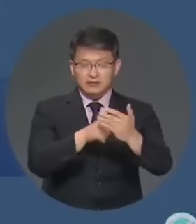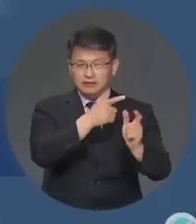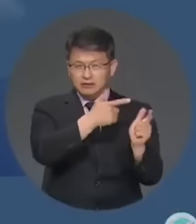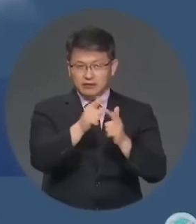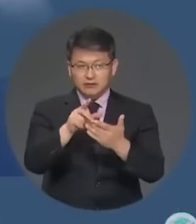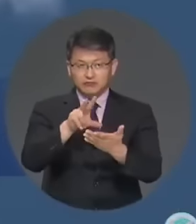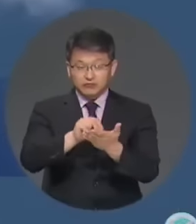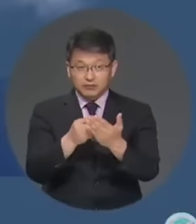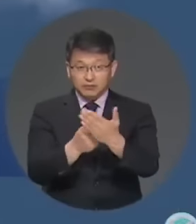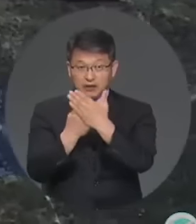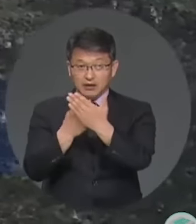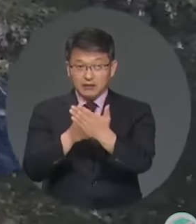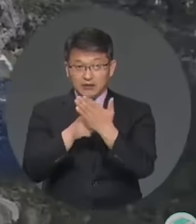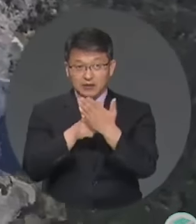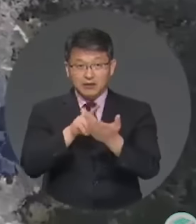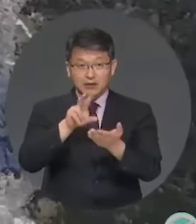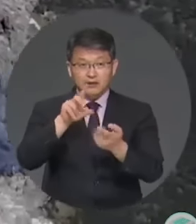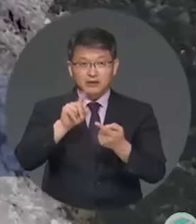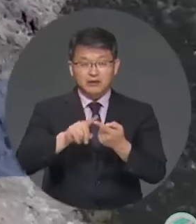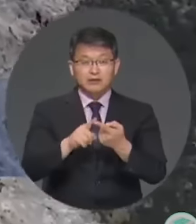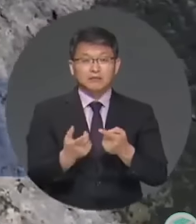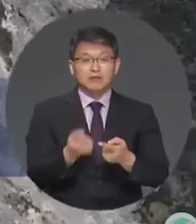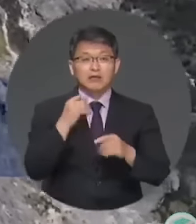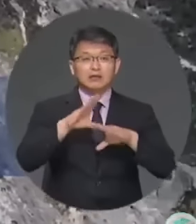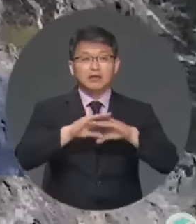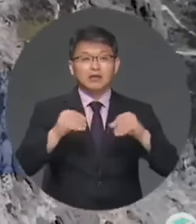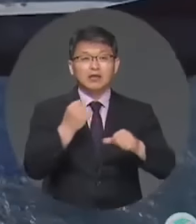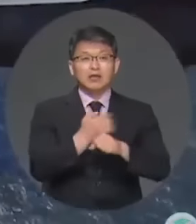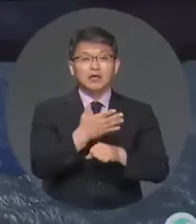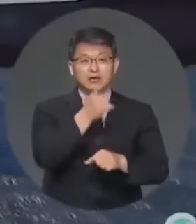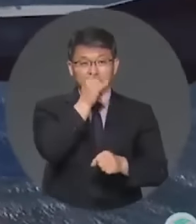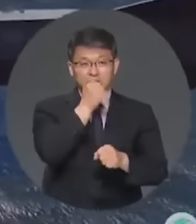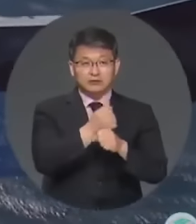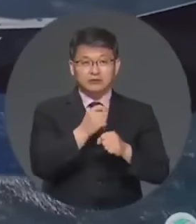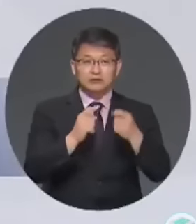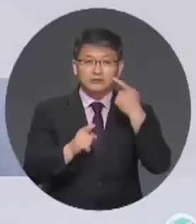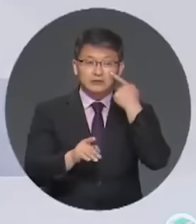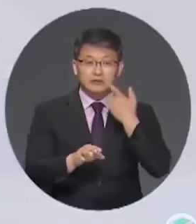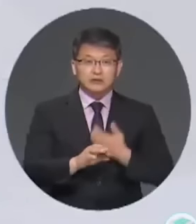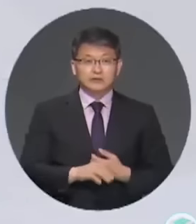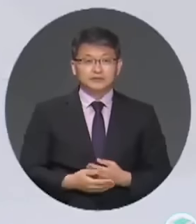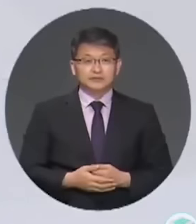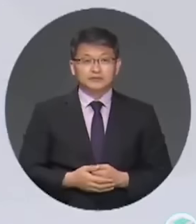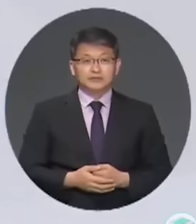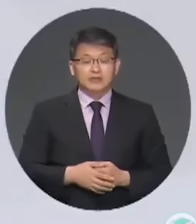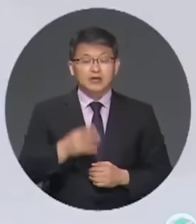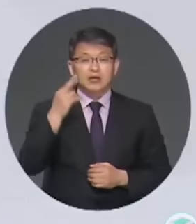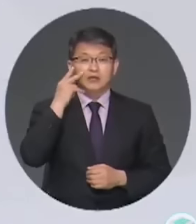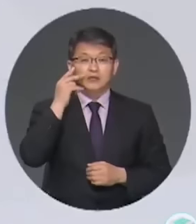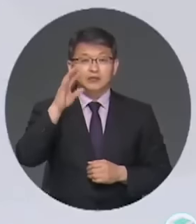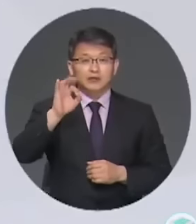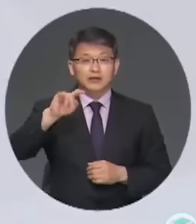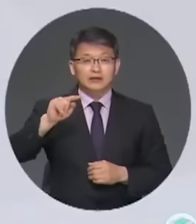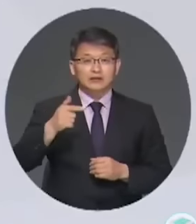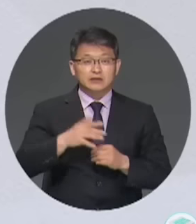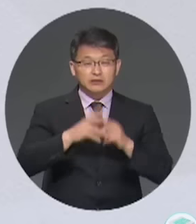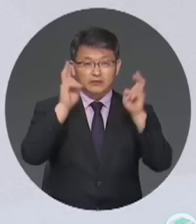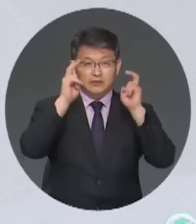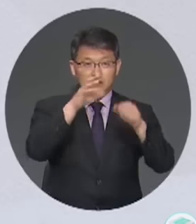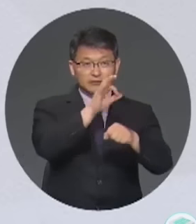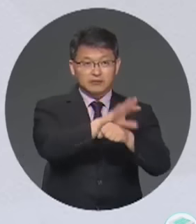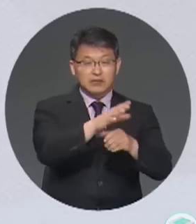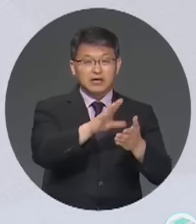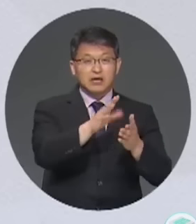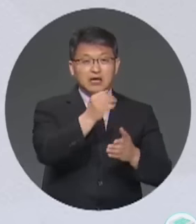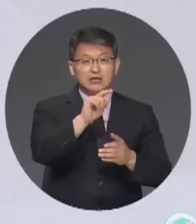나타날 수 있는 여러 가지 문제들을 빠르게 해결할 수 있는 기술. 미국 항공 엔진 부품 기업을 인수한